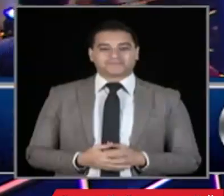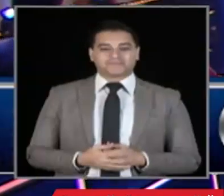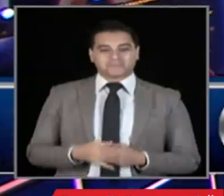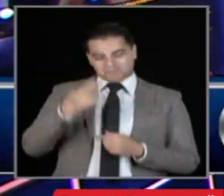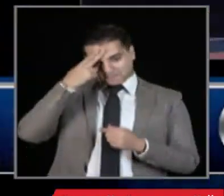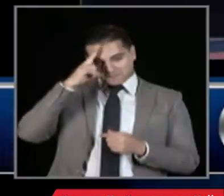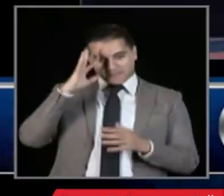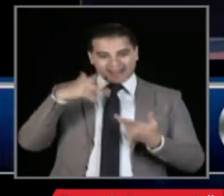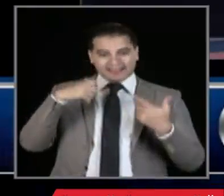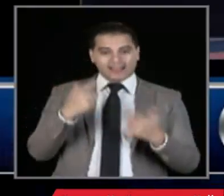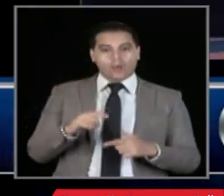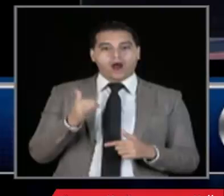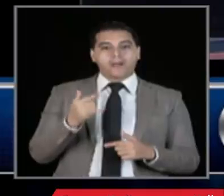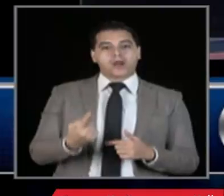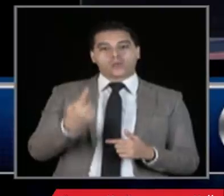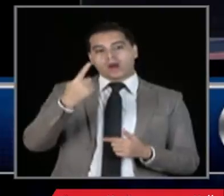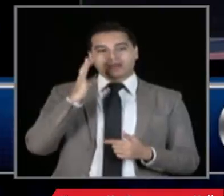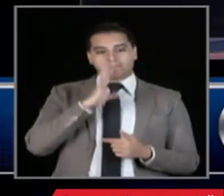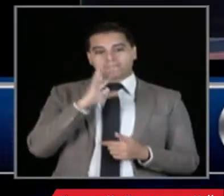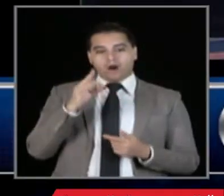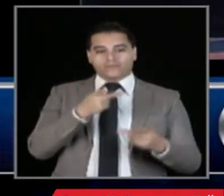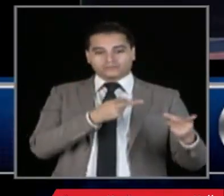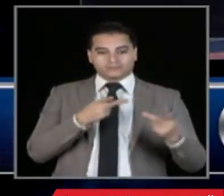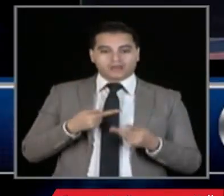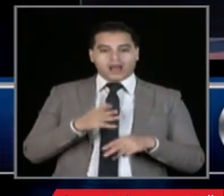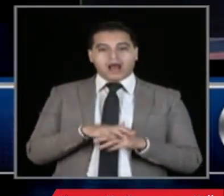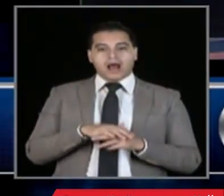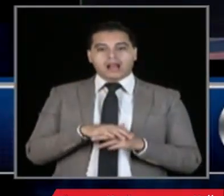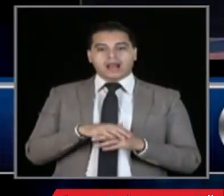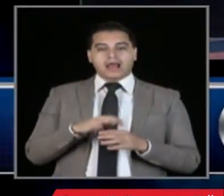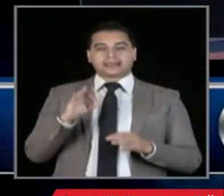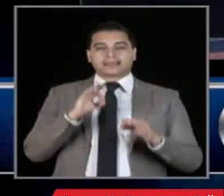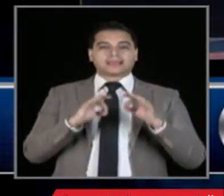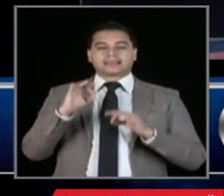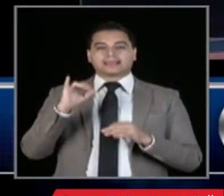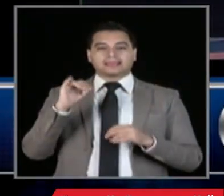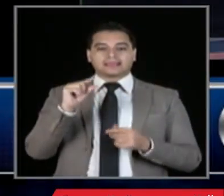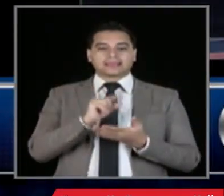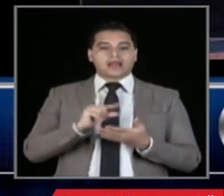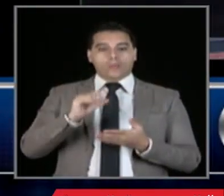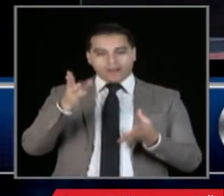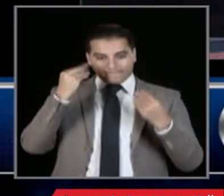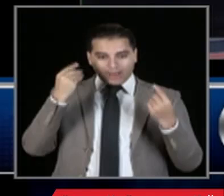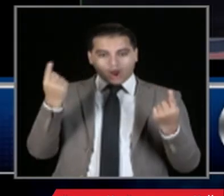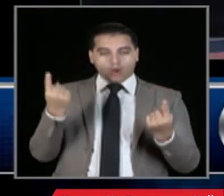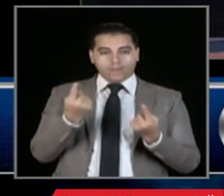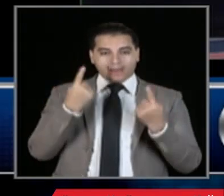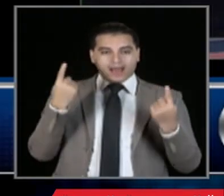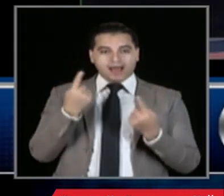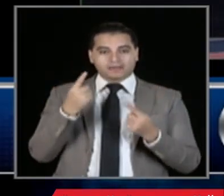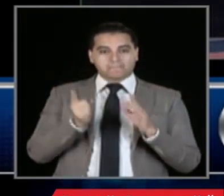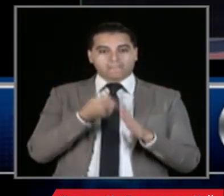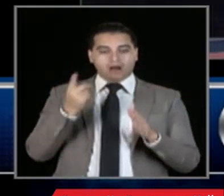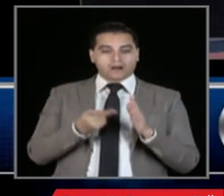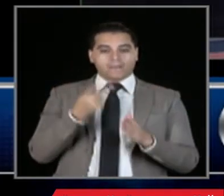ما هي الدولة العربية الوحيدة التي استضافت الأولمبيات الدولي للمعلوماتية مرتين حتى